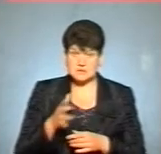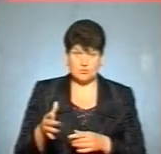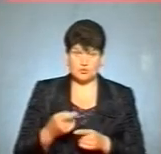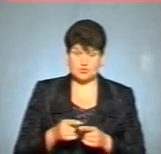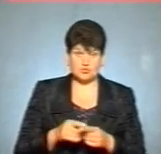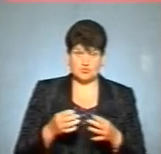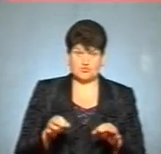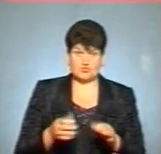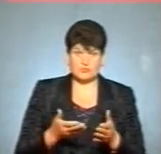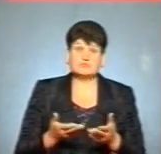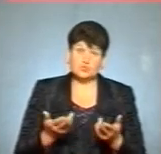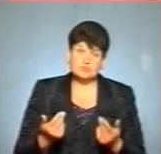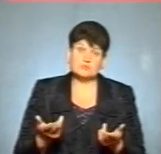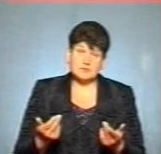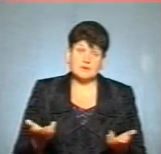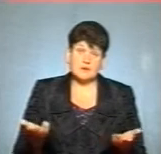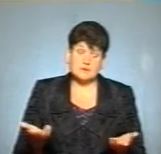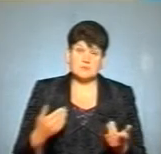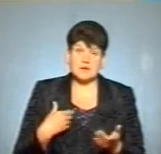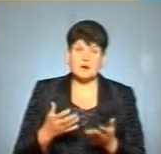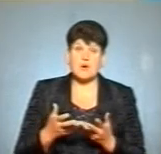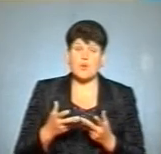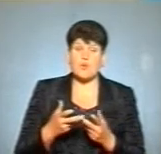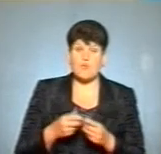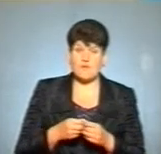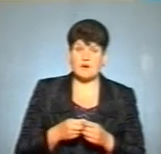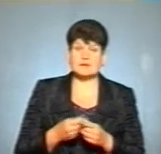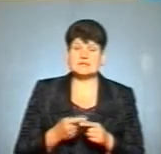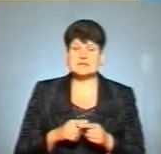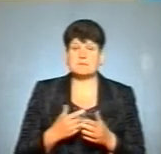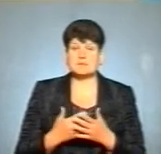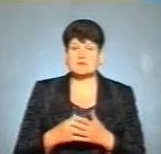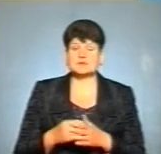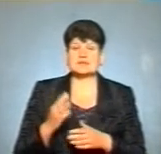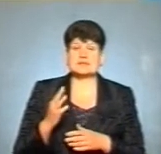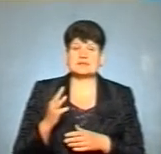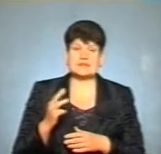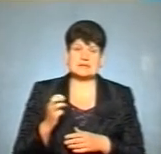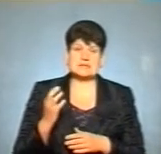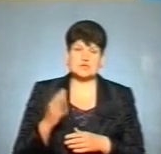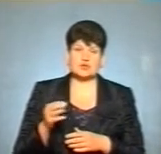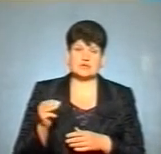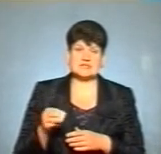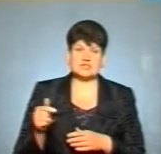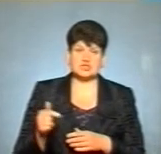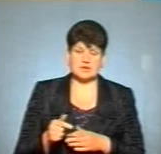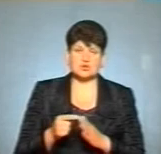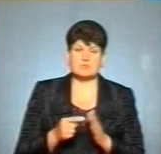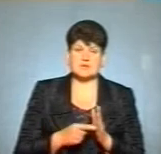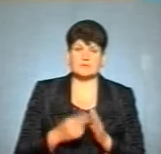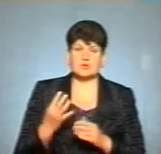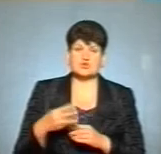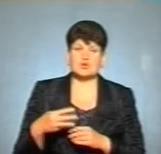цього дозволити? Ну так, так. Тобто, ми рахували, якщо це приблизно 340 тисяч гривень, наприклад, для Тернопільської міської ради, якщо ми ділимо на